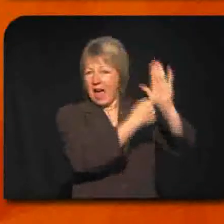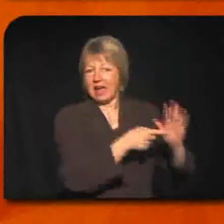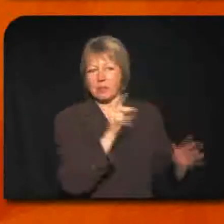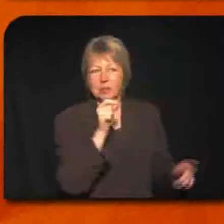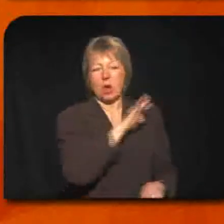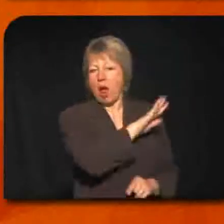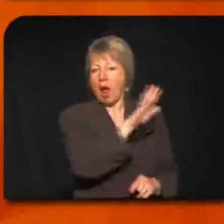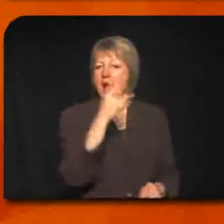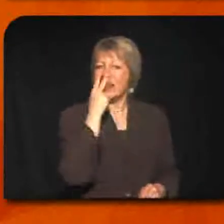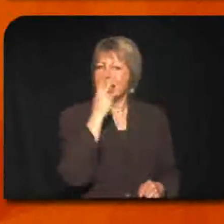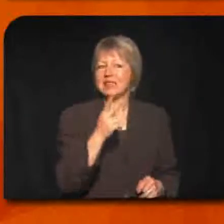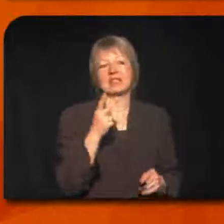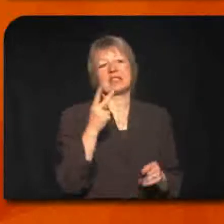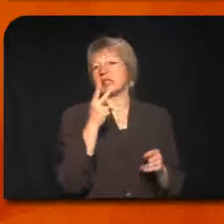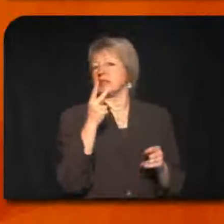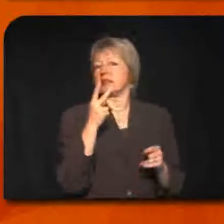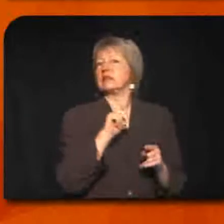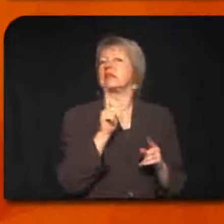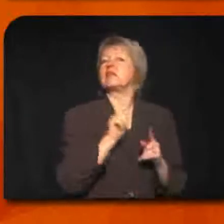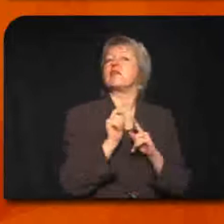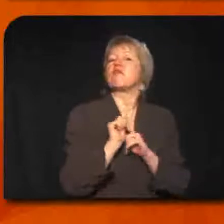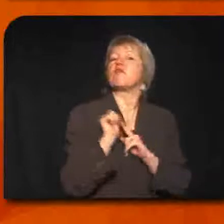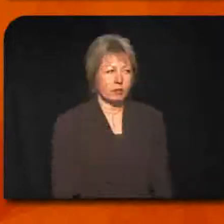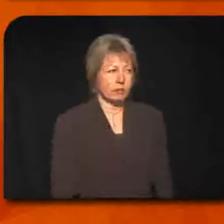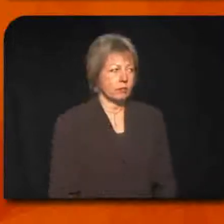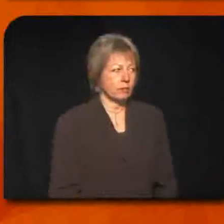noch keine Stimmzettel drin sind